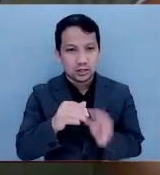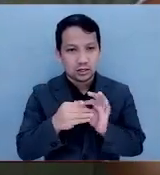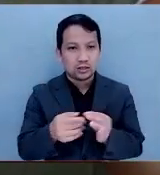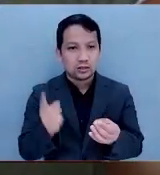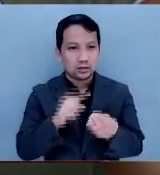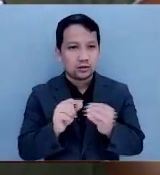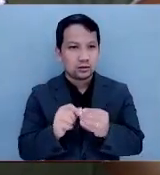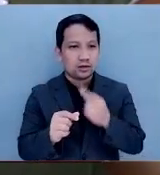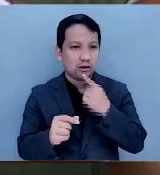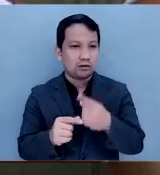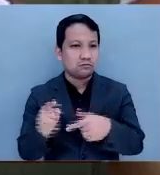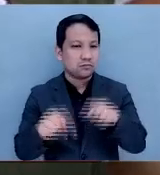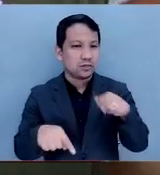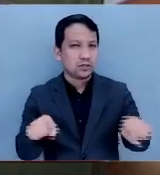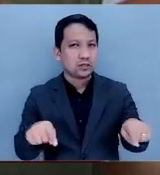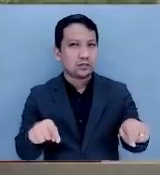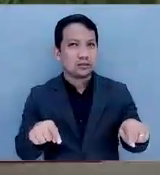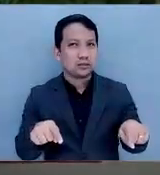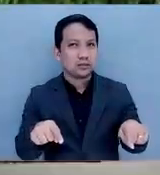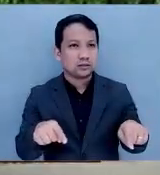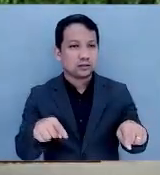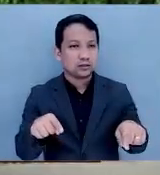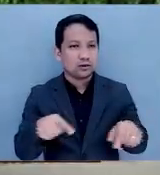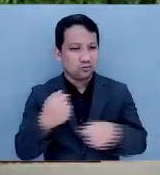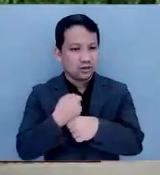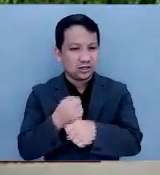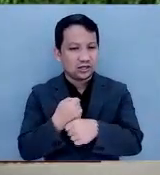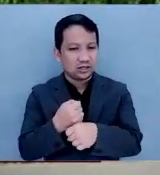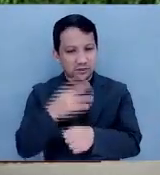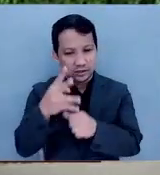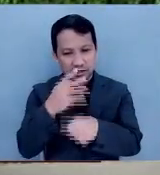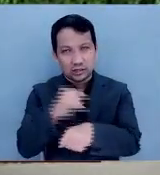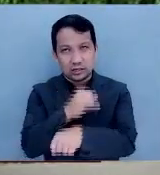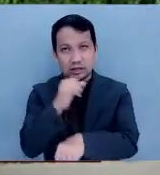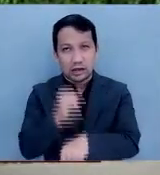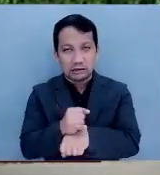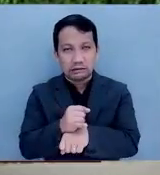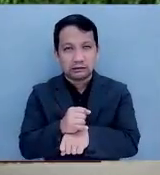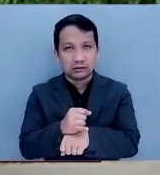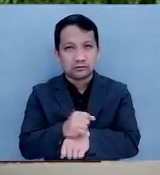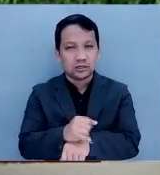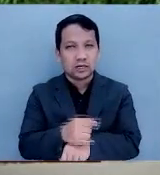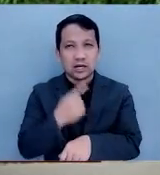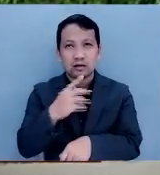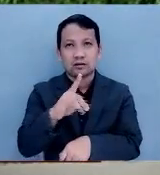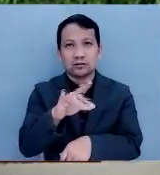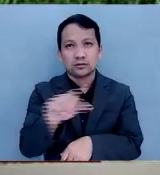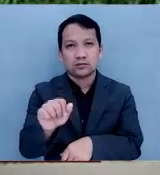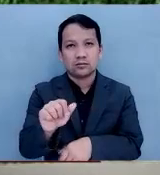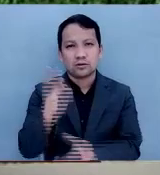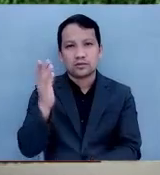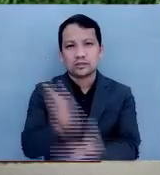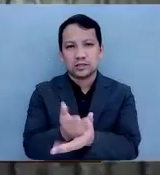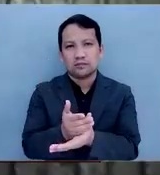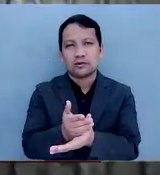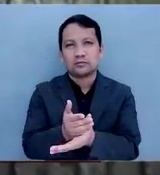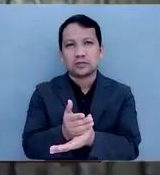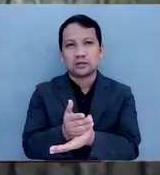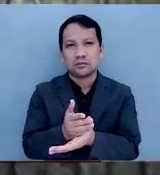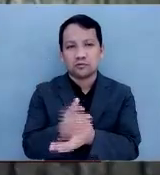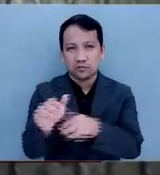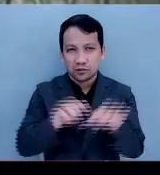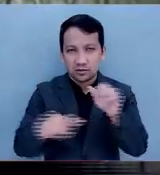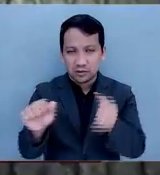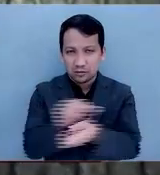reclamation of artificial islands. Panawagan naman ng DFA, tigilan na ang anumang aktibidad na makakasira sa kalikasan,